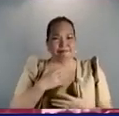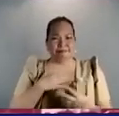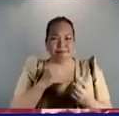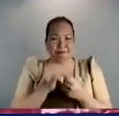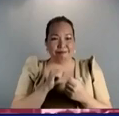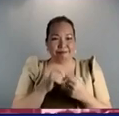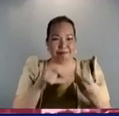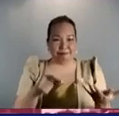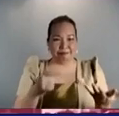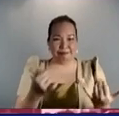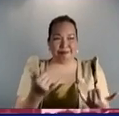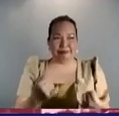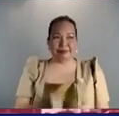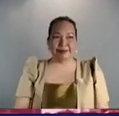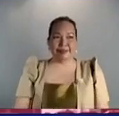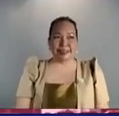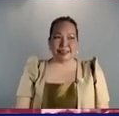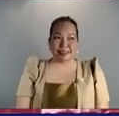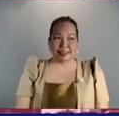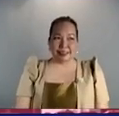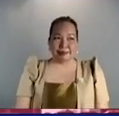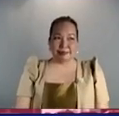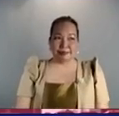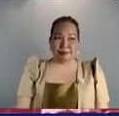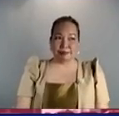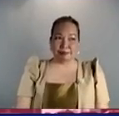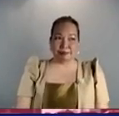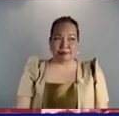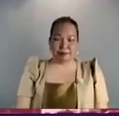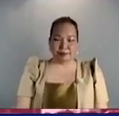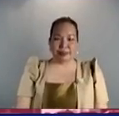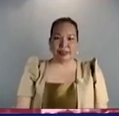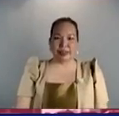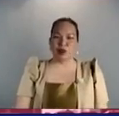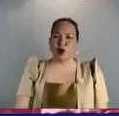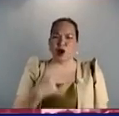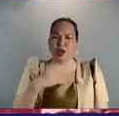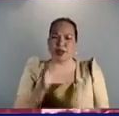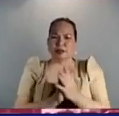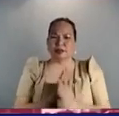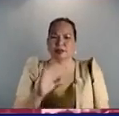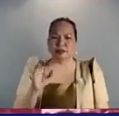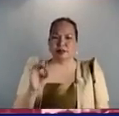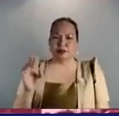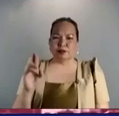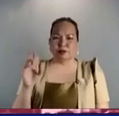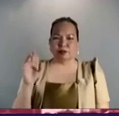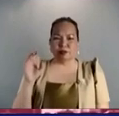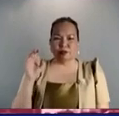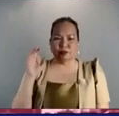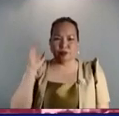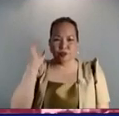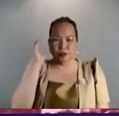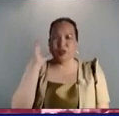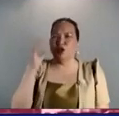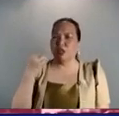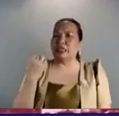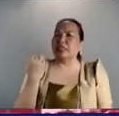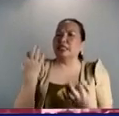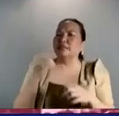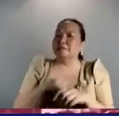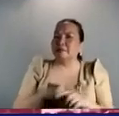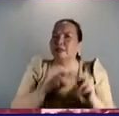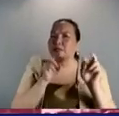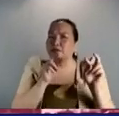inyong programa. Ako, tanungin natin muna kay Dr. Dennis. Nakailang inaugurasyon ka na nasaksihan mo sa buhay